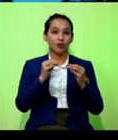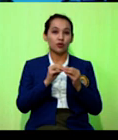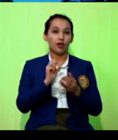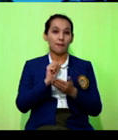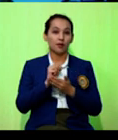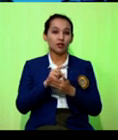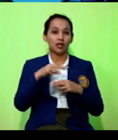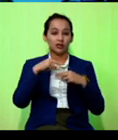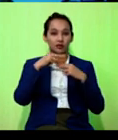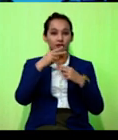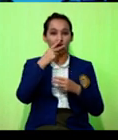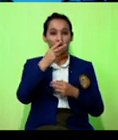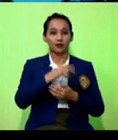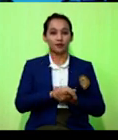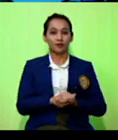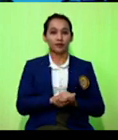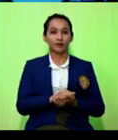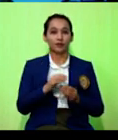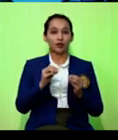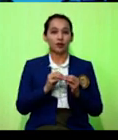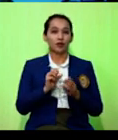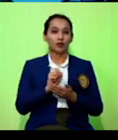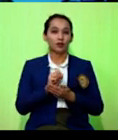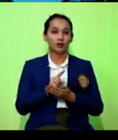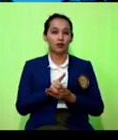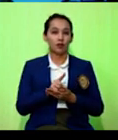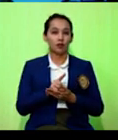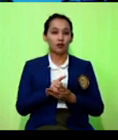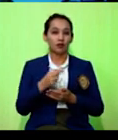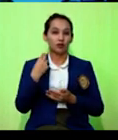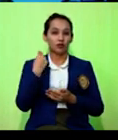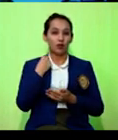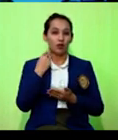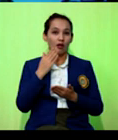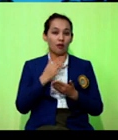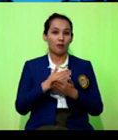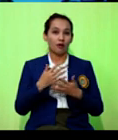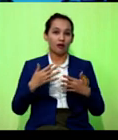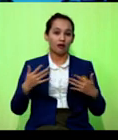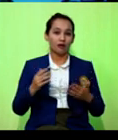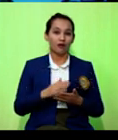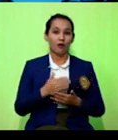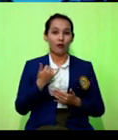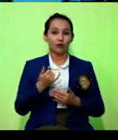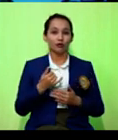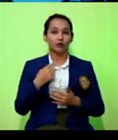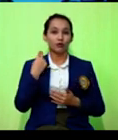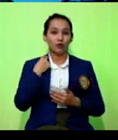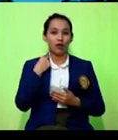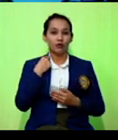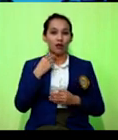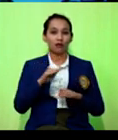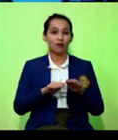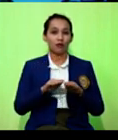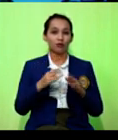10-chi misolga diqqatimizni qaratamiz. 10-chi misolda sonlar berilgan. Biz ushbu sonlarni